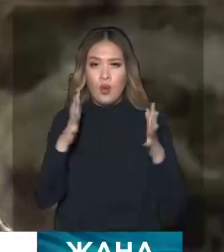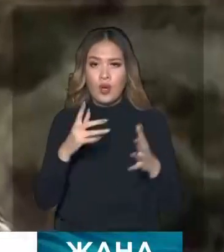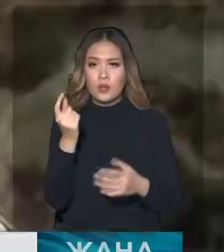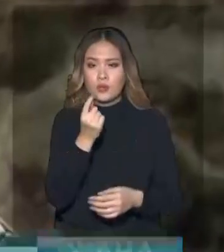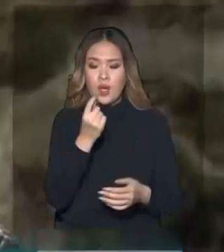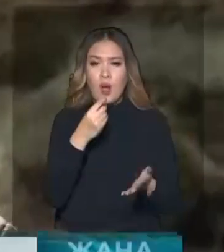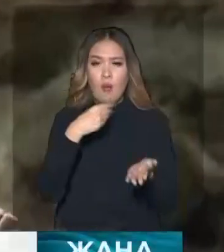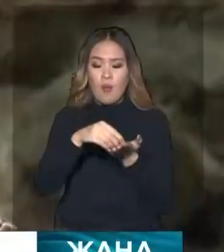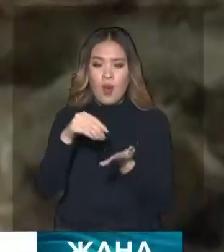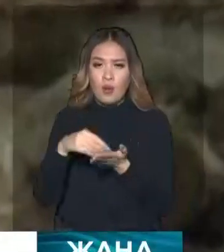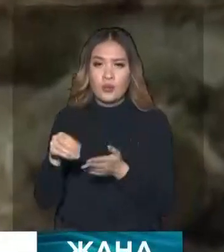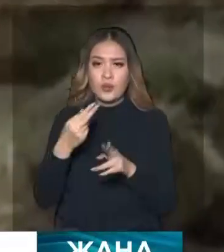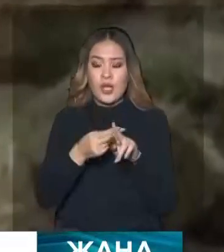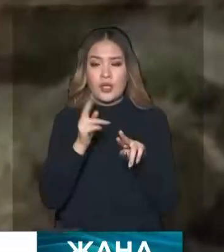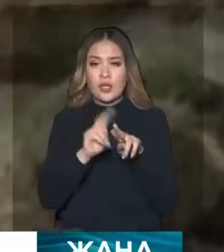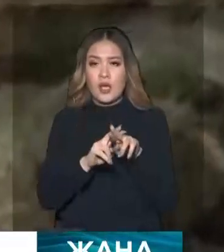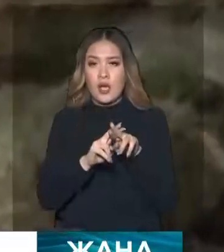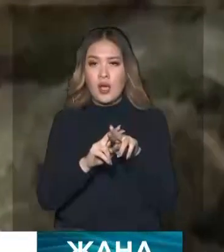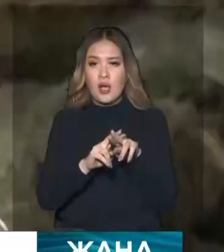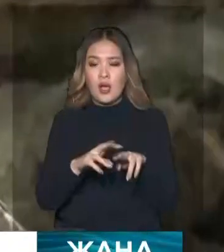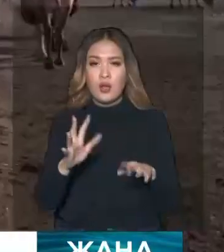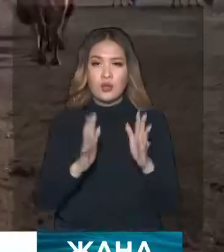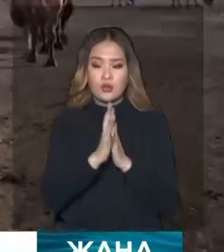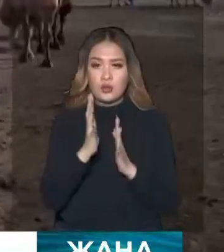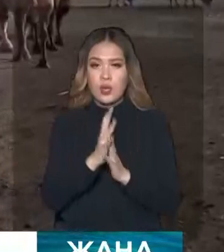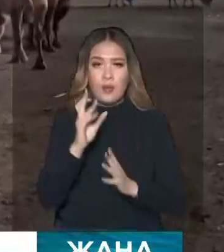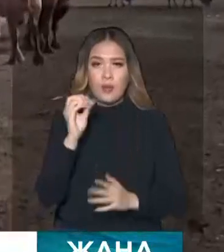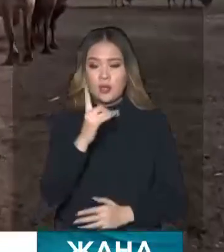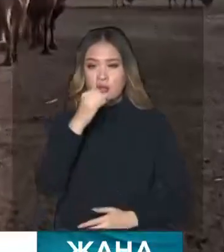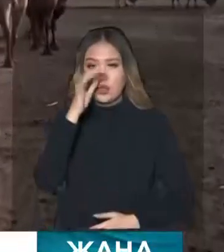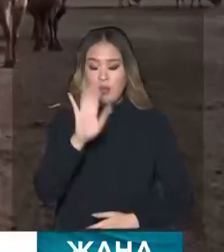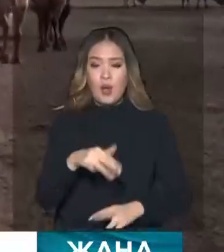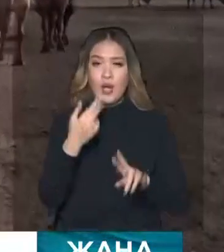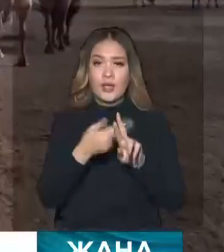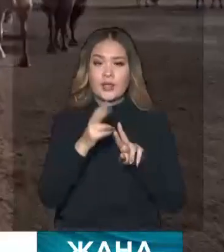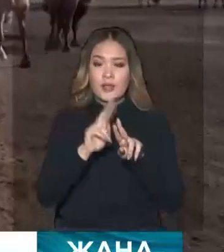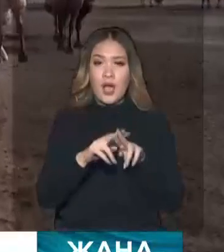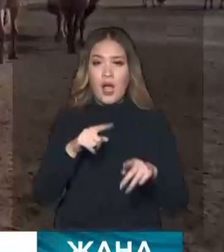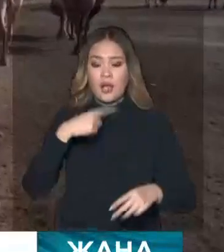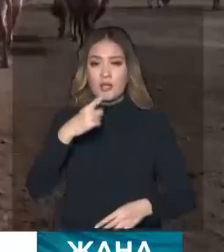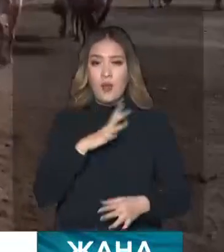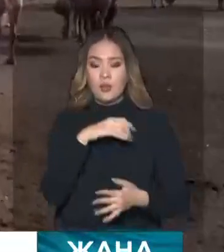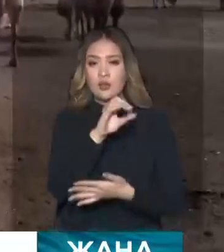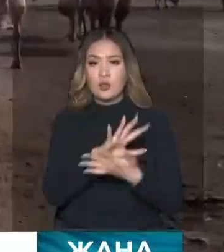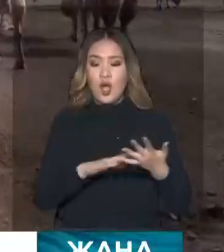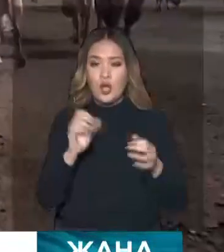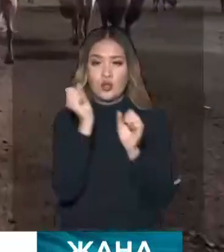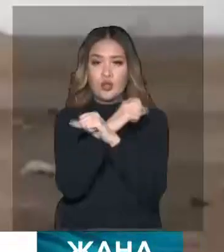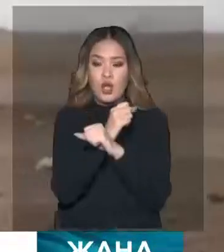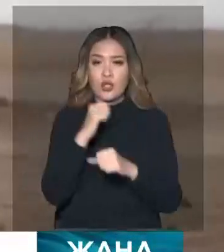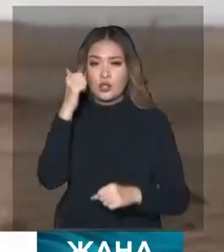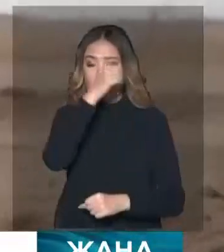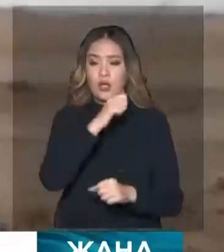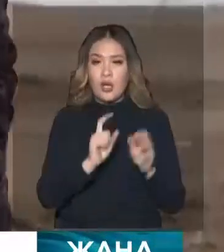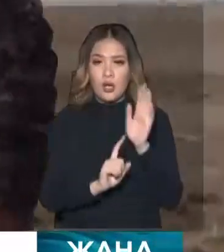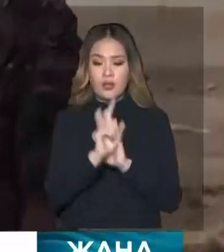аттарға. Мал бар, ат бар, әйтеуір бәрі жем шөпсіз болмайды бәрі бір. Айтылған мәселелерге қарамастан Созақ ауданында түйе басы жыл санап